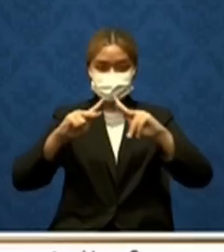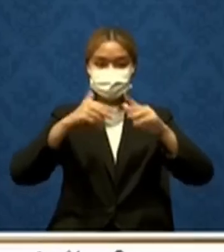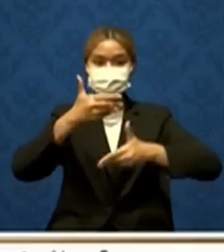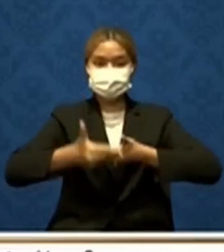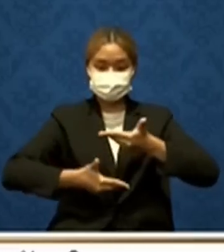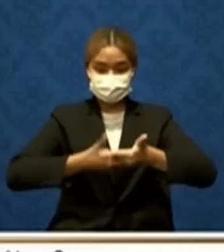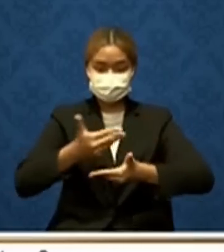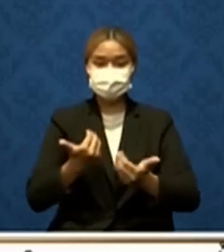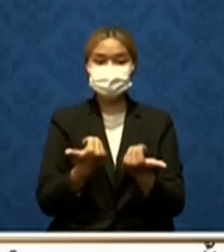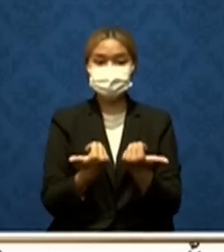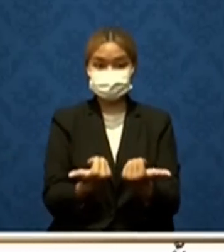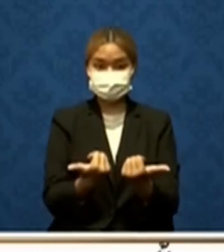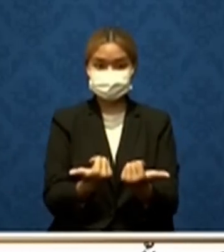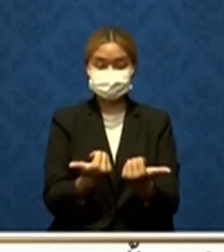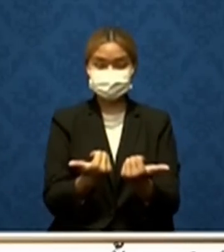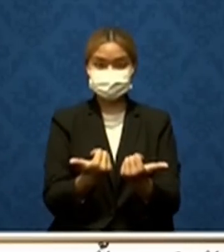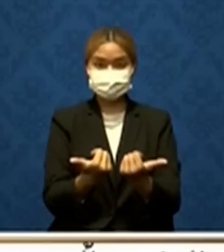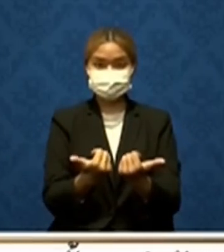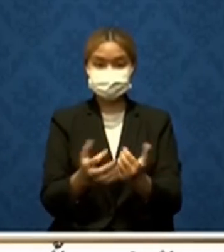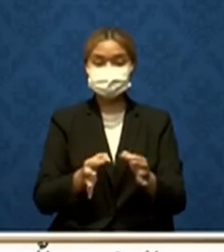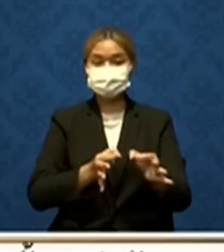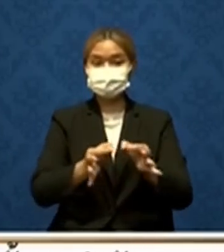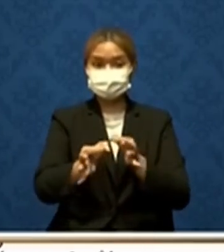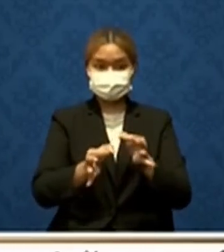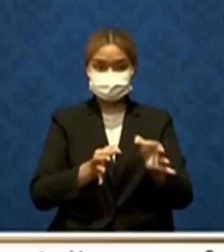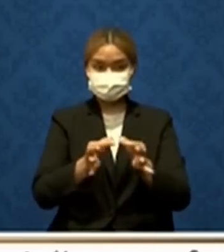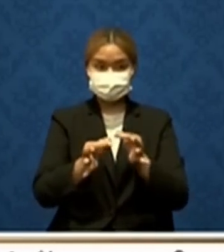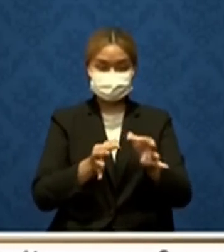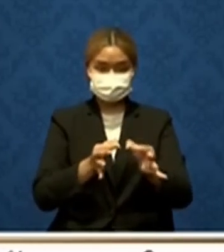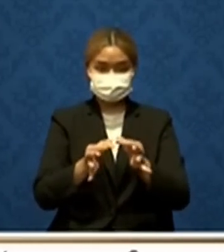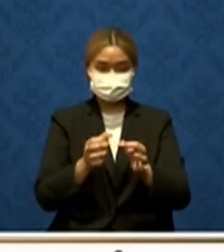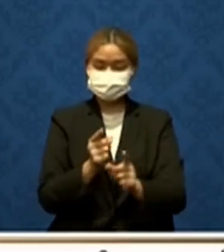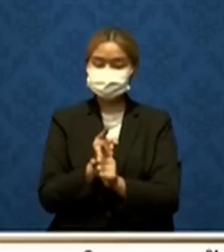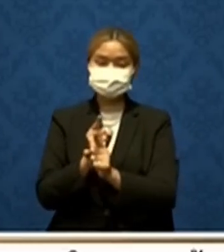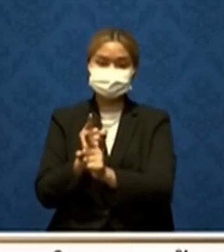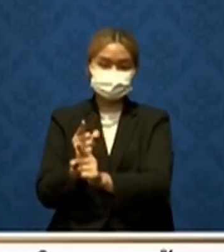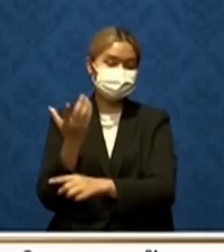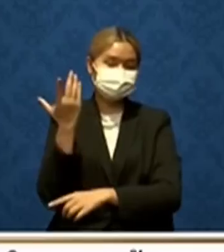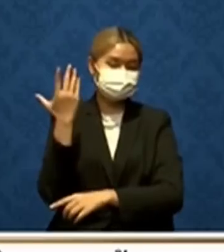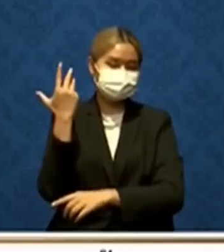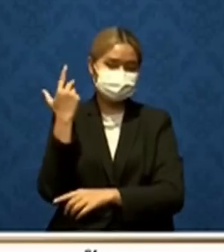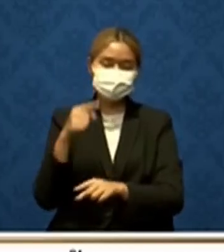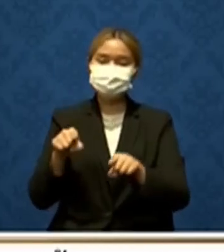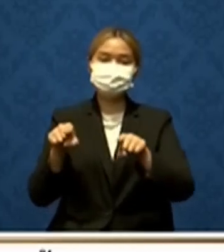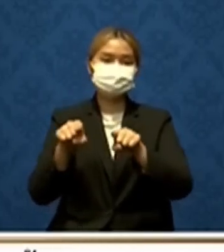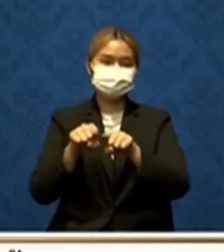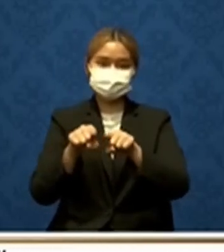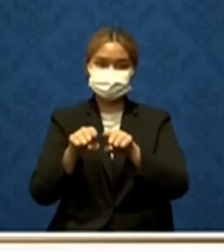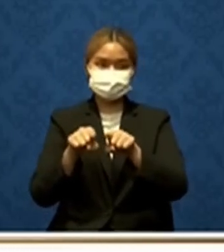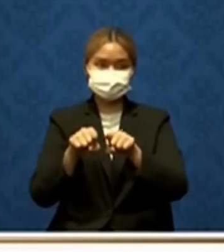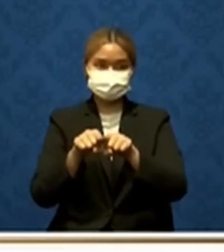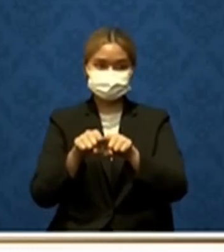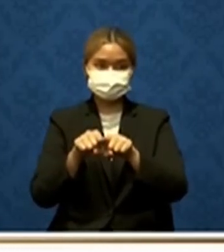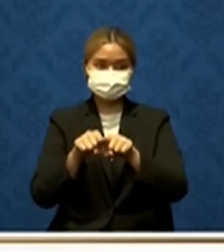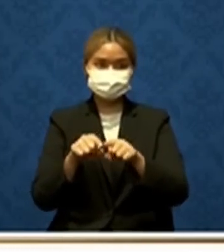ผมขออนุญาตกราบเรียนว่าก็เป็นไปอย่างที่ท่านผู้อภิปรายได้พี่ปรายเมื่อสักครู่จริงๆนั่นคือ